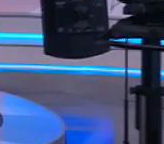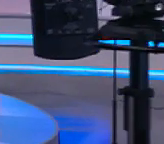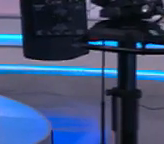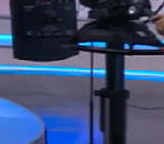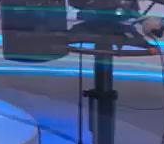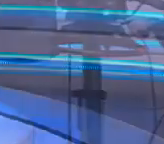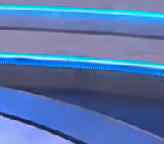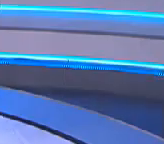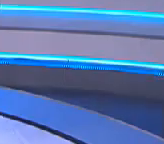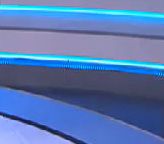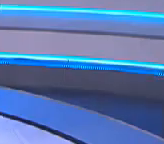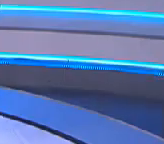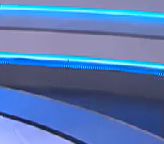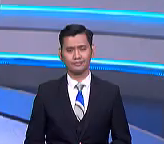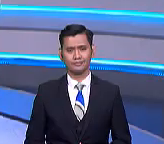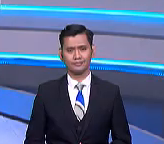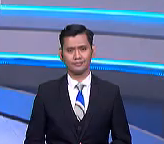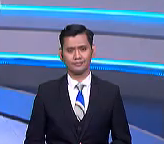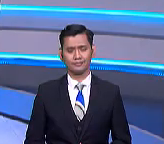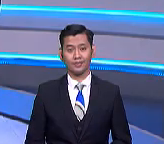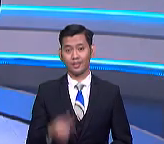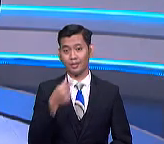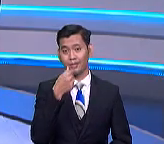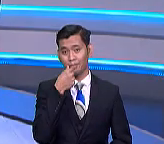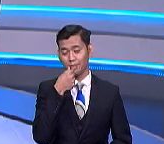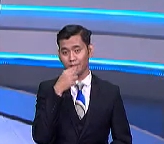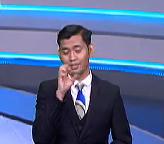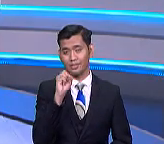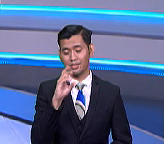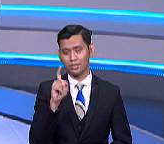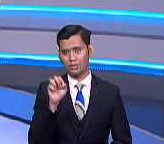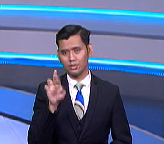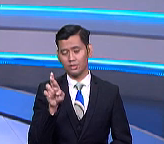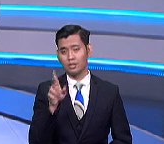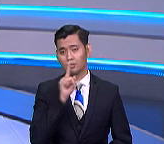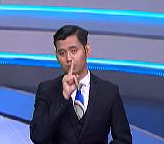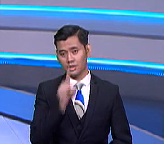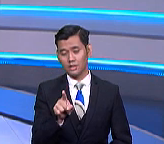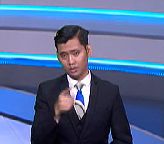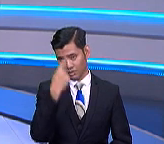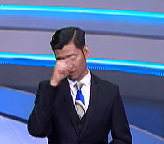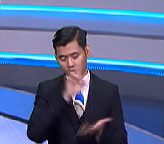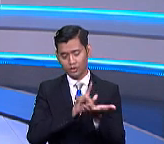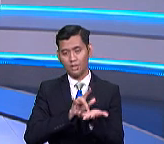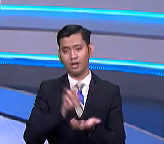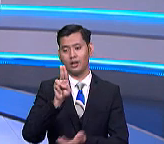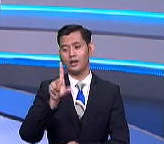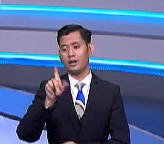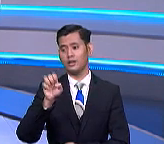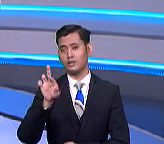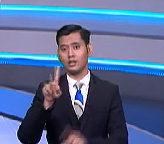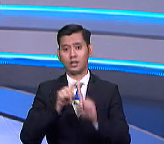dana. Pil Cytotec yang asalnya bertujuan merawat ulcer disalahguna untuk